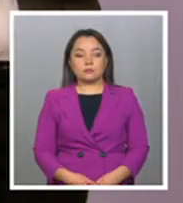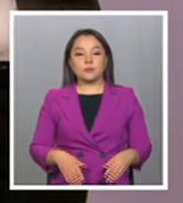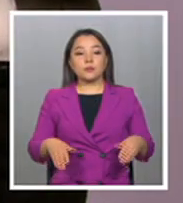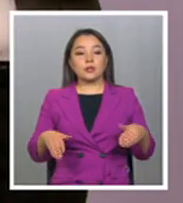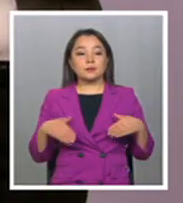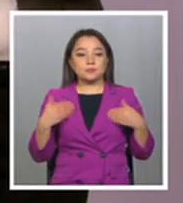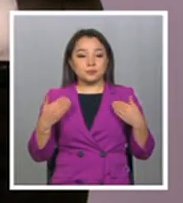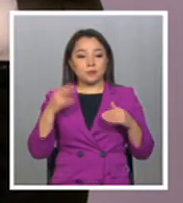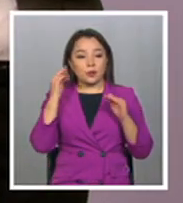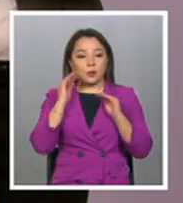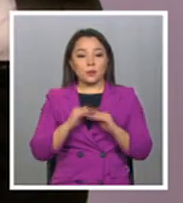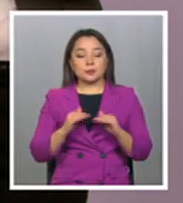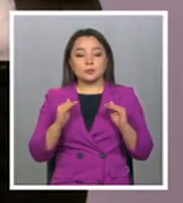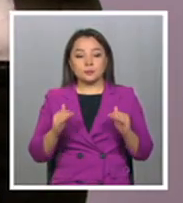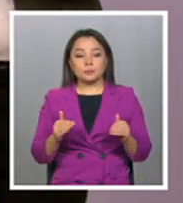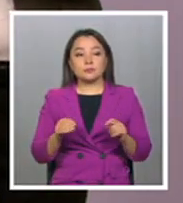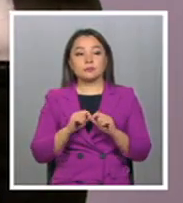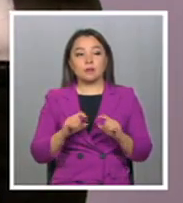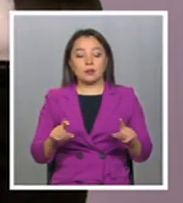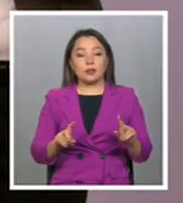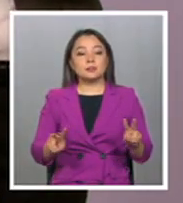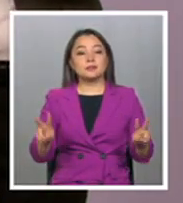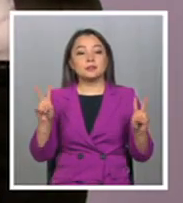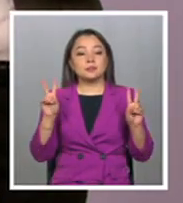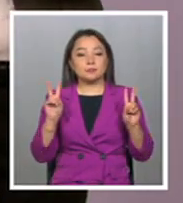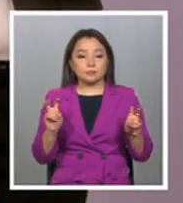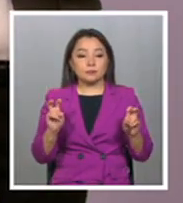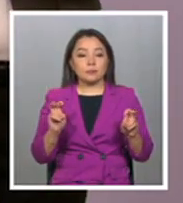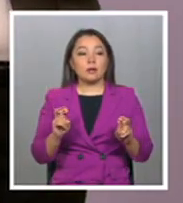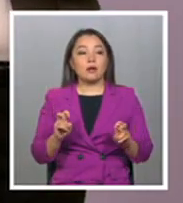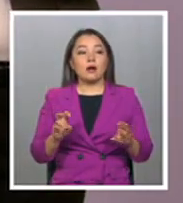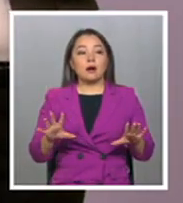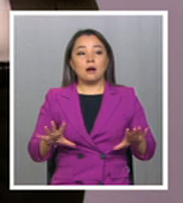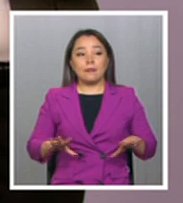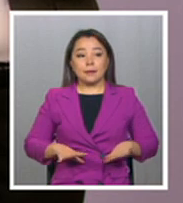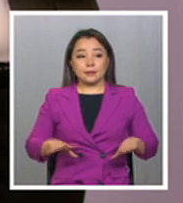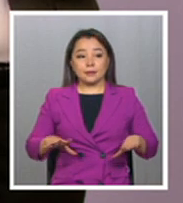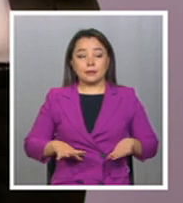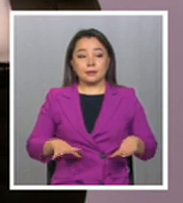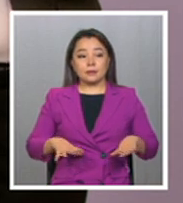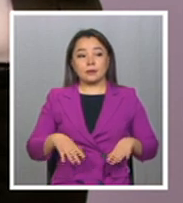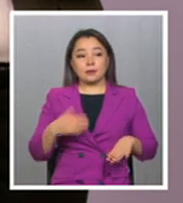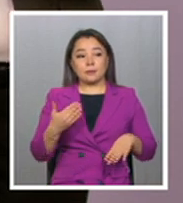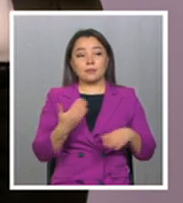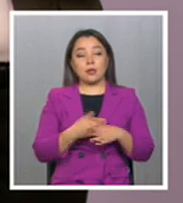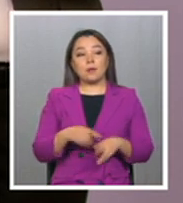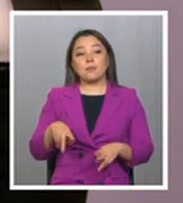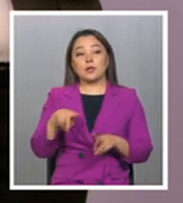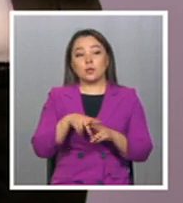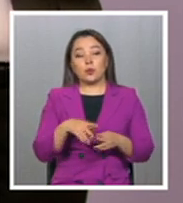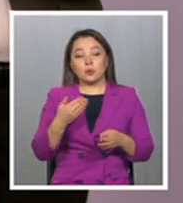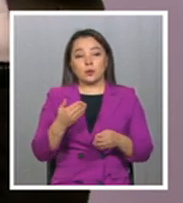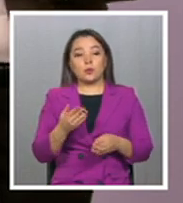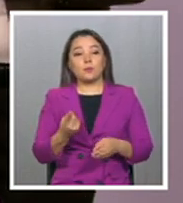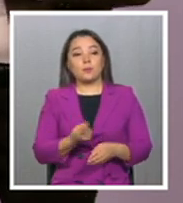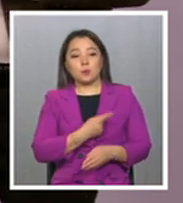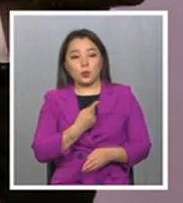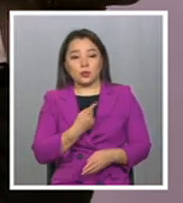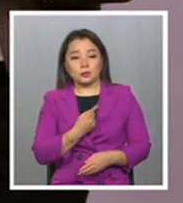Сәлеметсіңдер ме оқушылар, сабағымыздың тақырыбы ат, ерғанаты, атқа міну өнер.